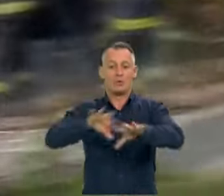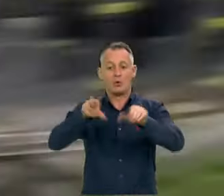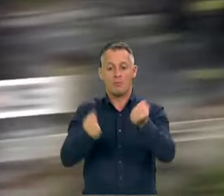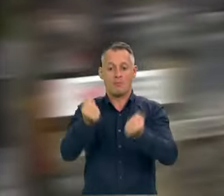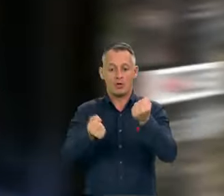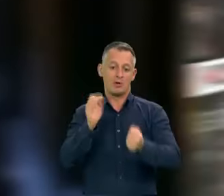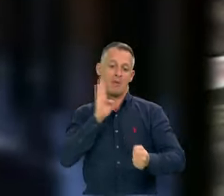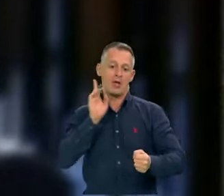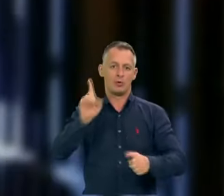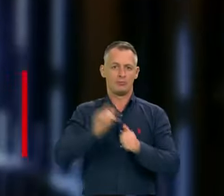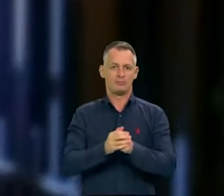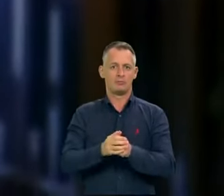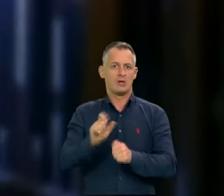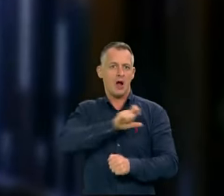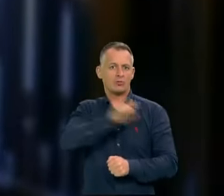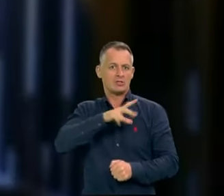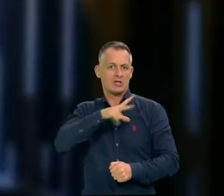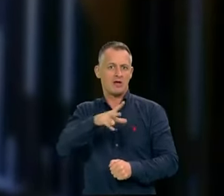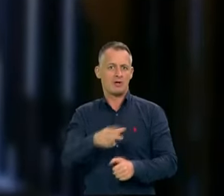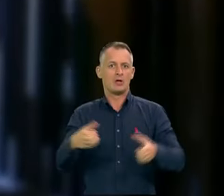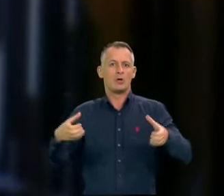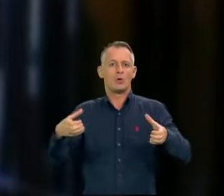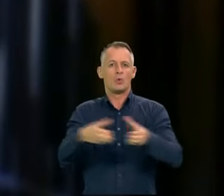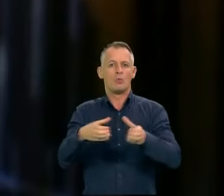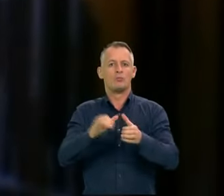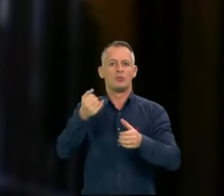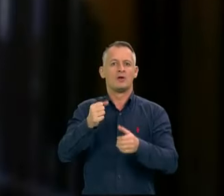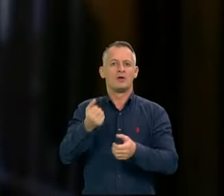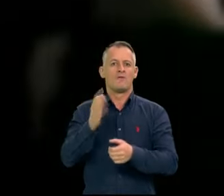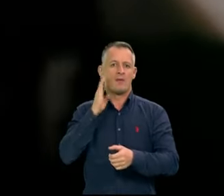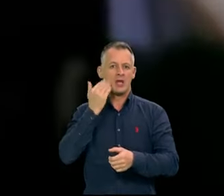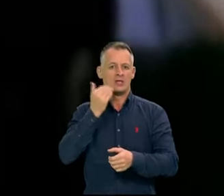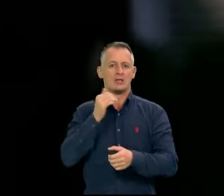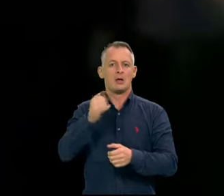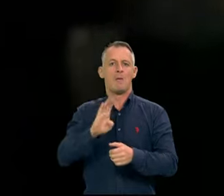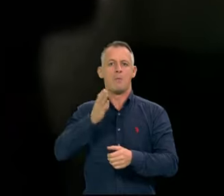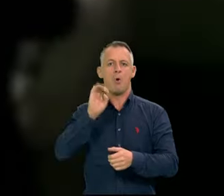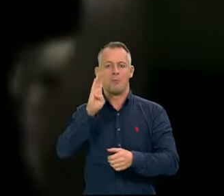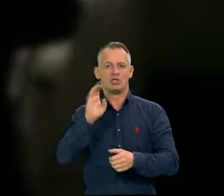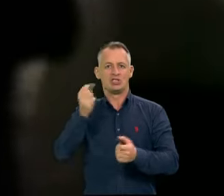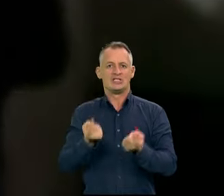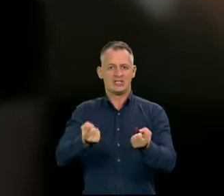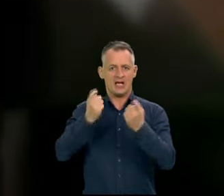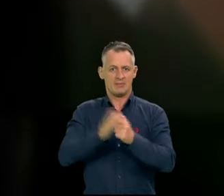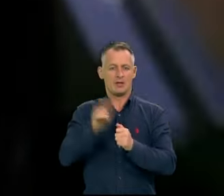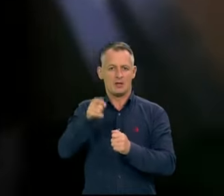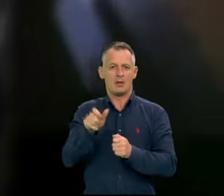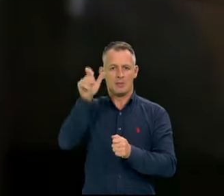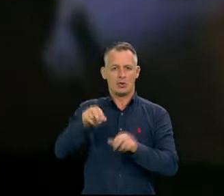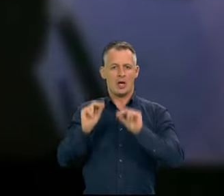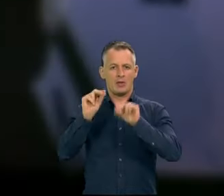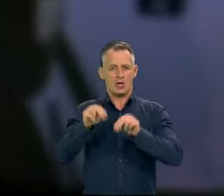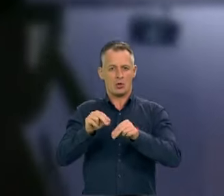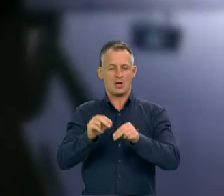lui sunt acuzații teribile în lotul național feminin de bob și Sani antrenorul este acuzat de prox Sen netis m ar fi recrutat sportive pentru